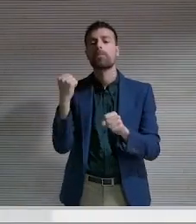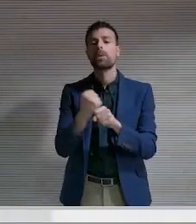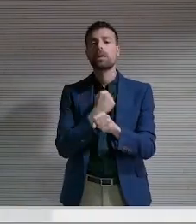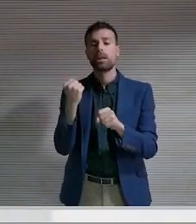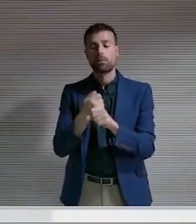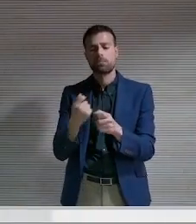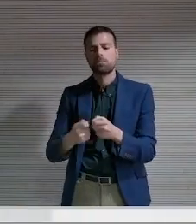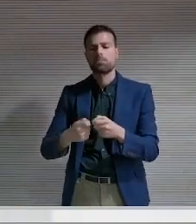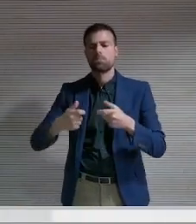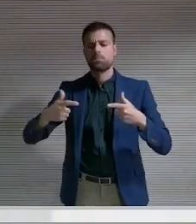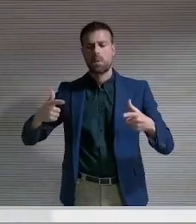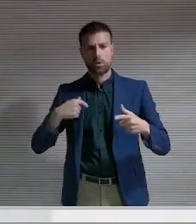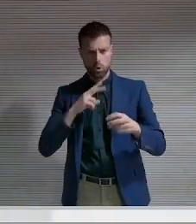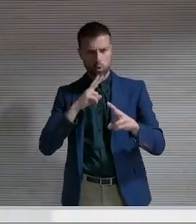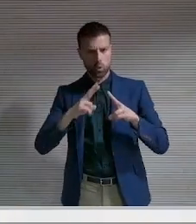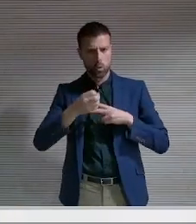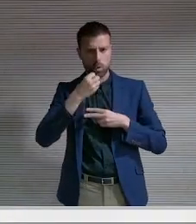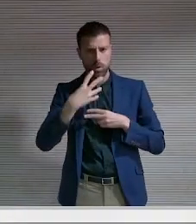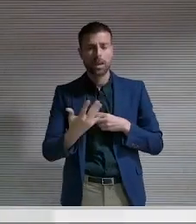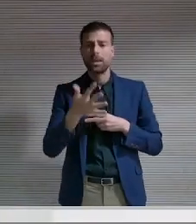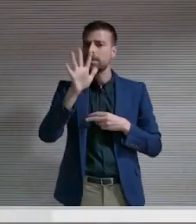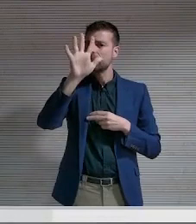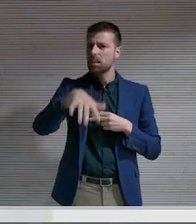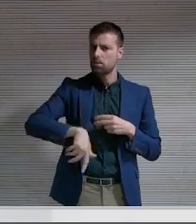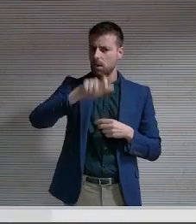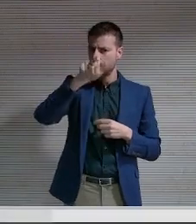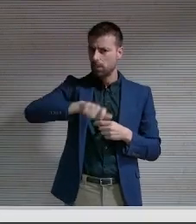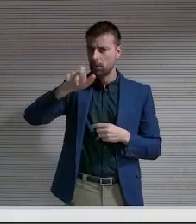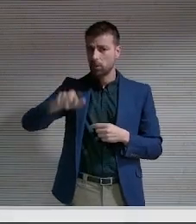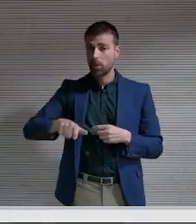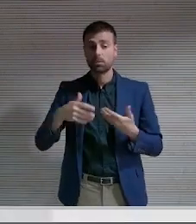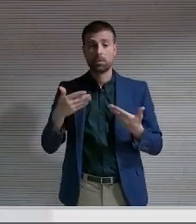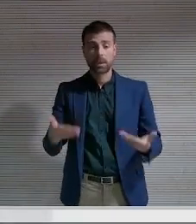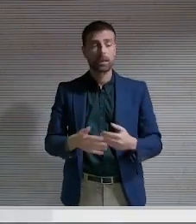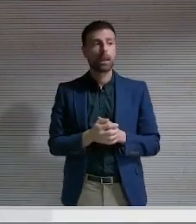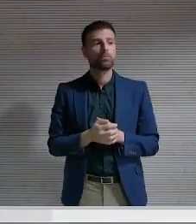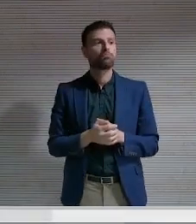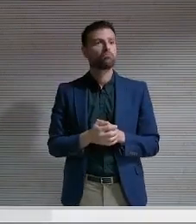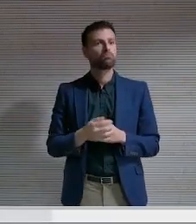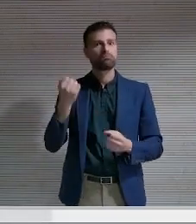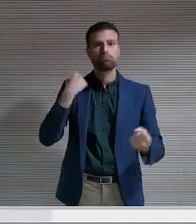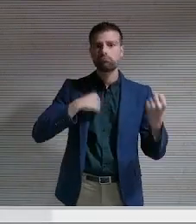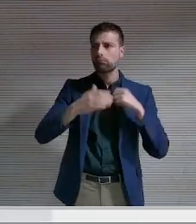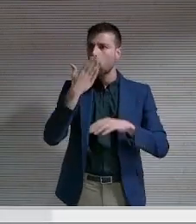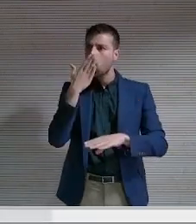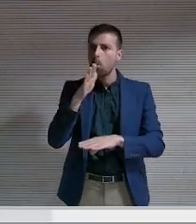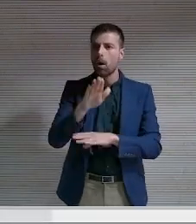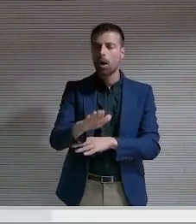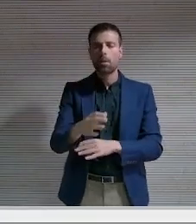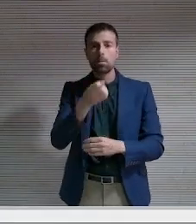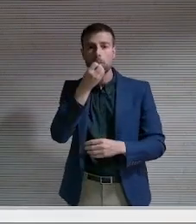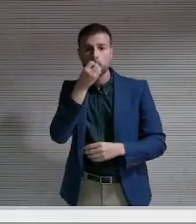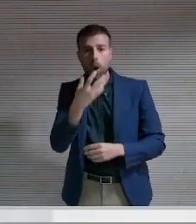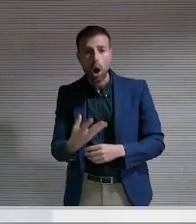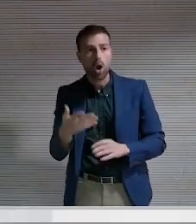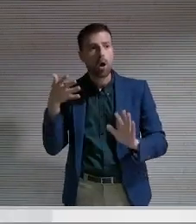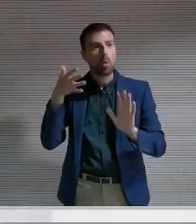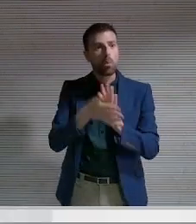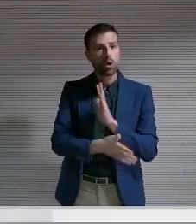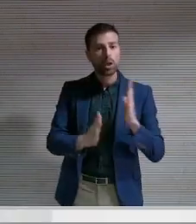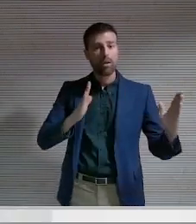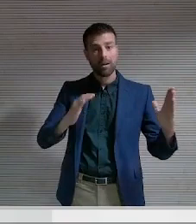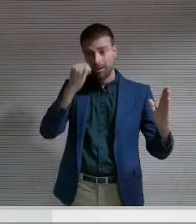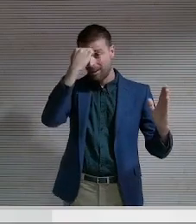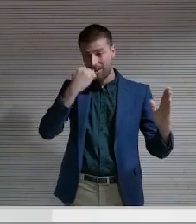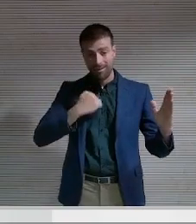de l'atur, ja ho deia bé, de 5.000 persones. Per tant, el bon comportament no es deu a les dades estacionals,